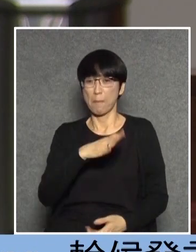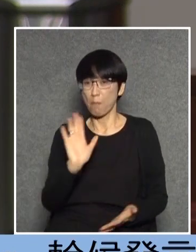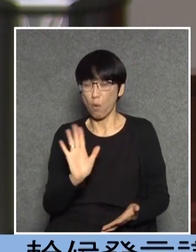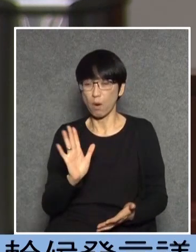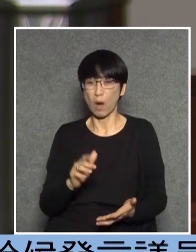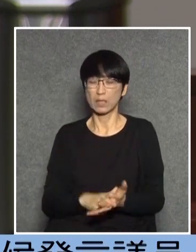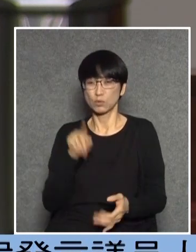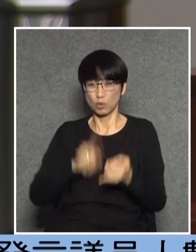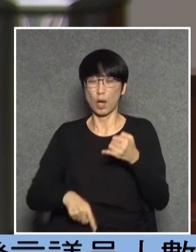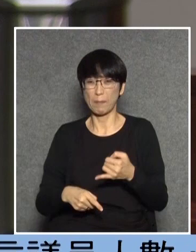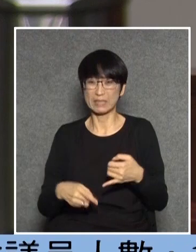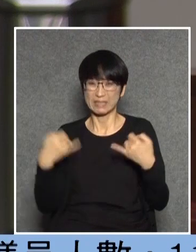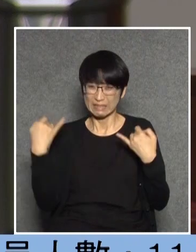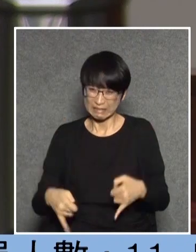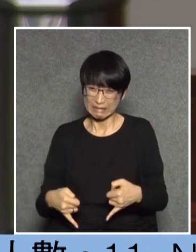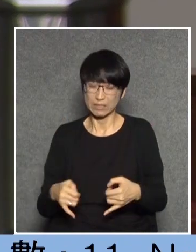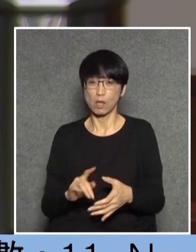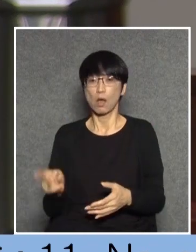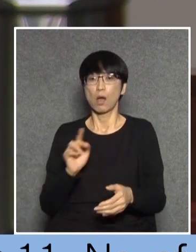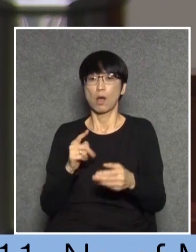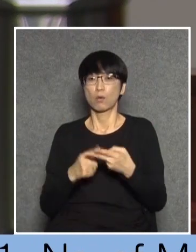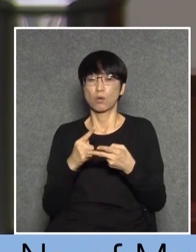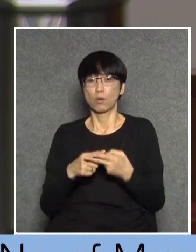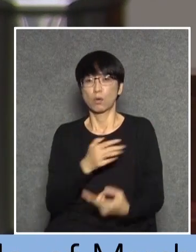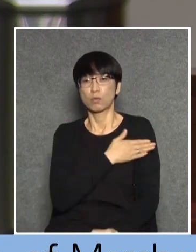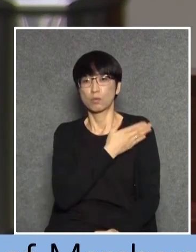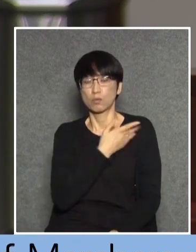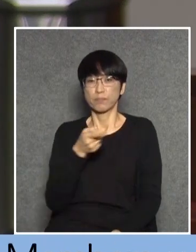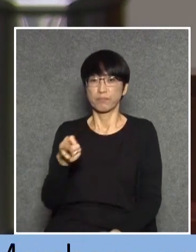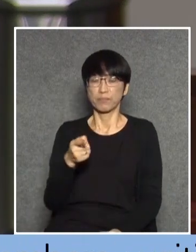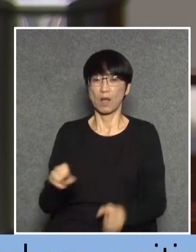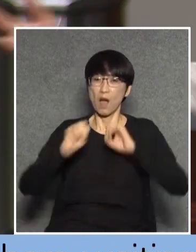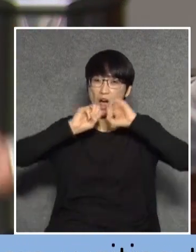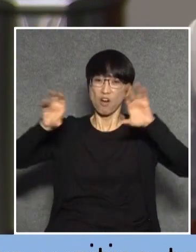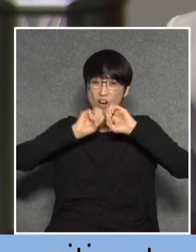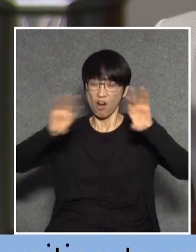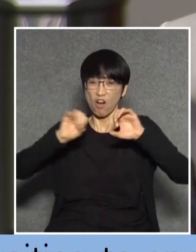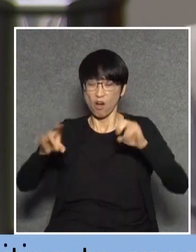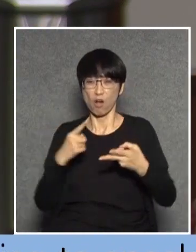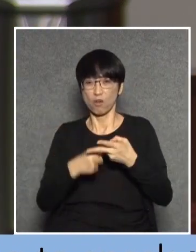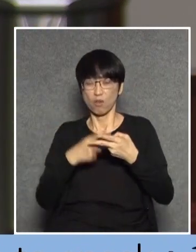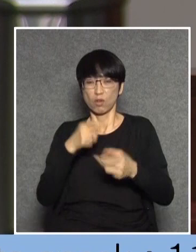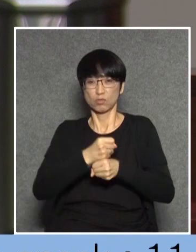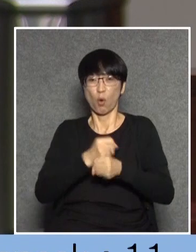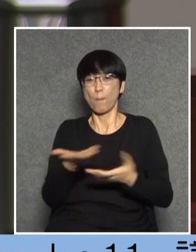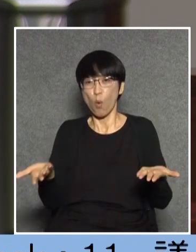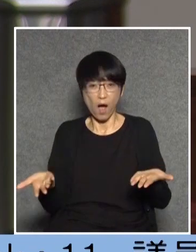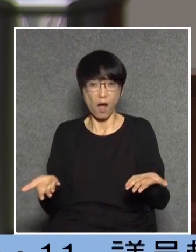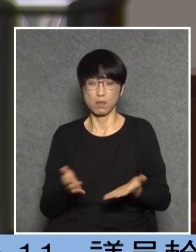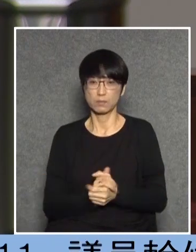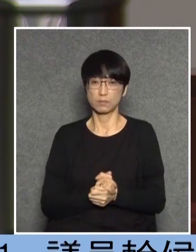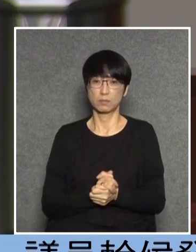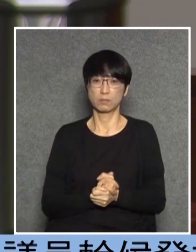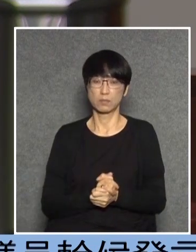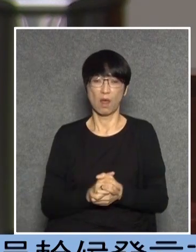跟住嗰啲所谓维护工人利益嗰啲咁嘅公贼就大声话：，哎呀，啲工人冇公开啊！咁九唔